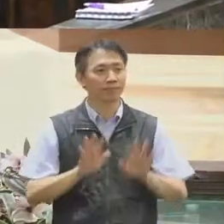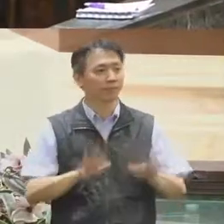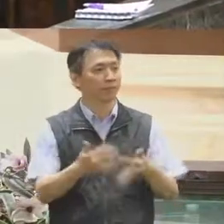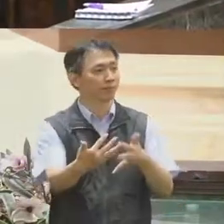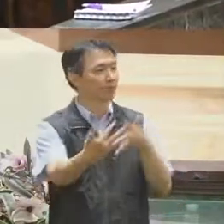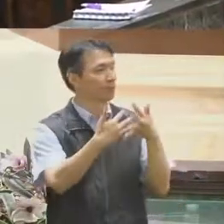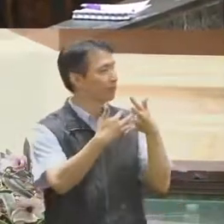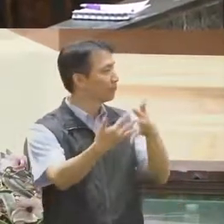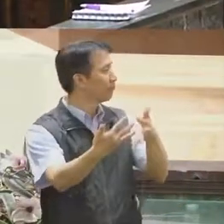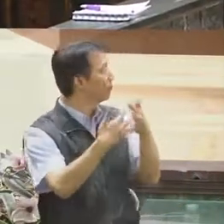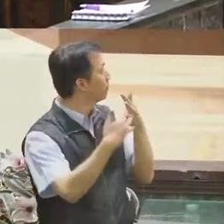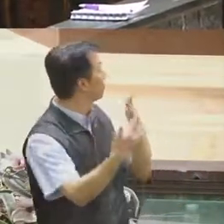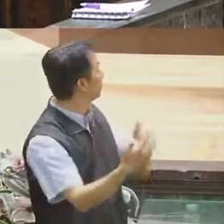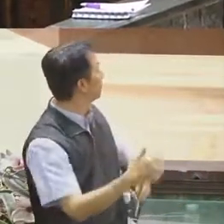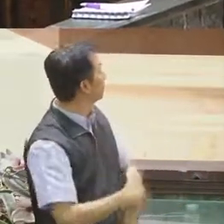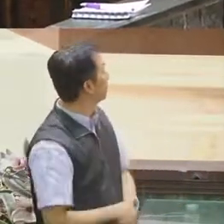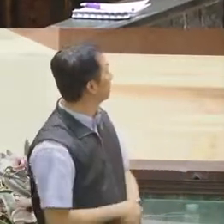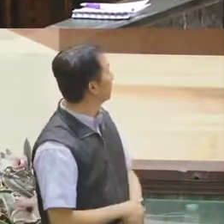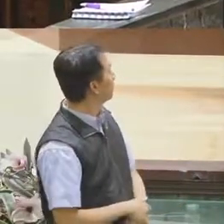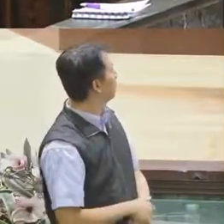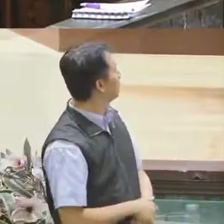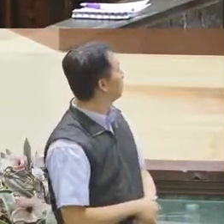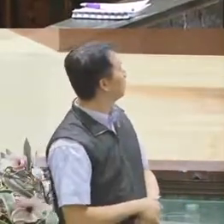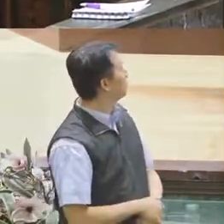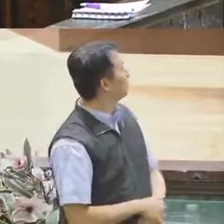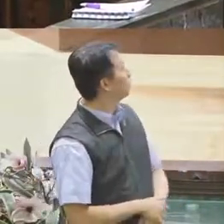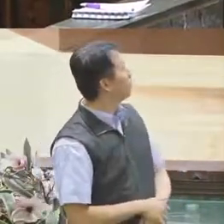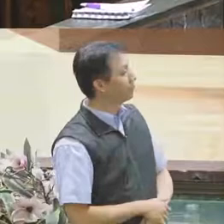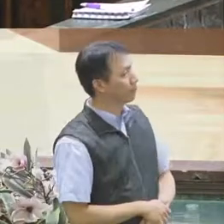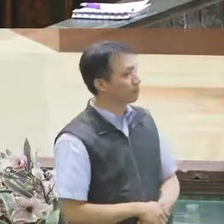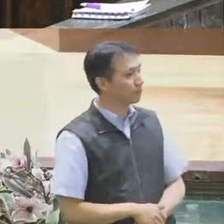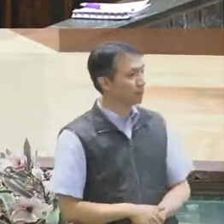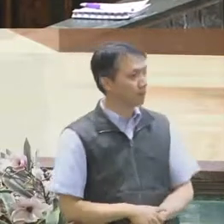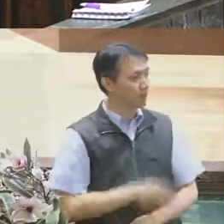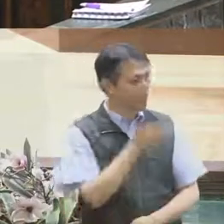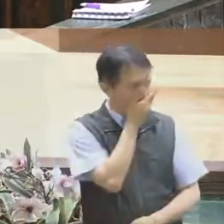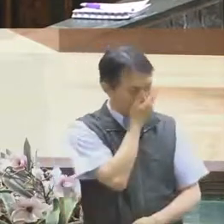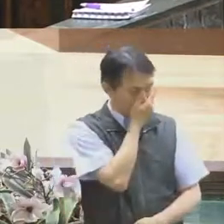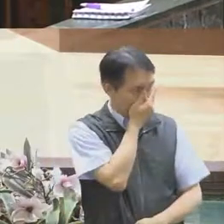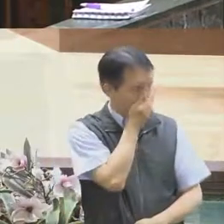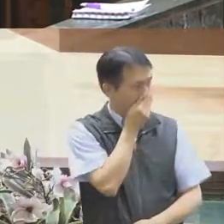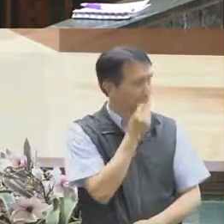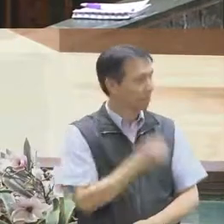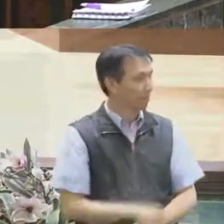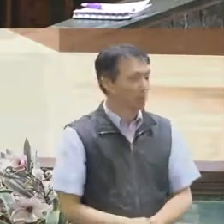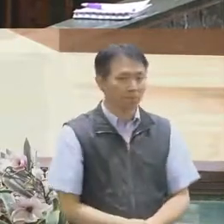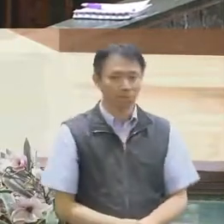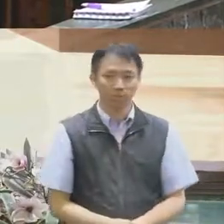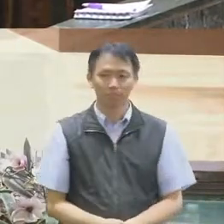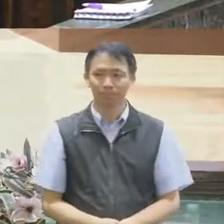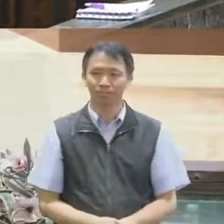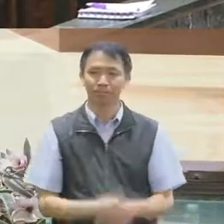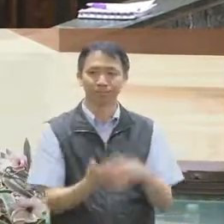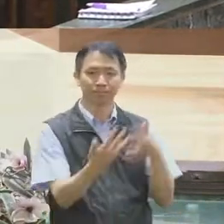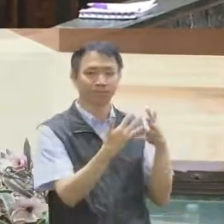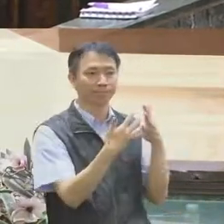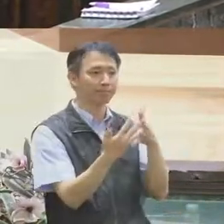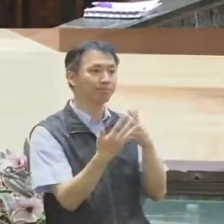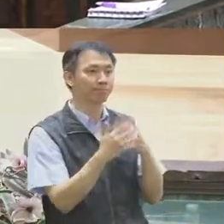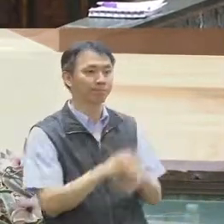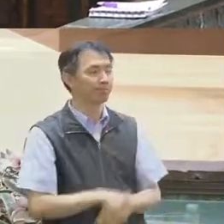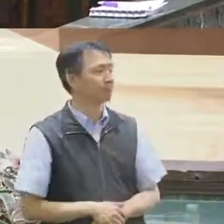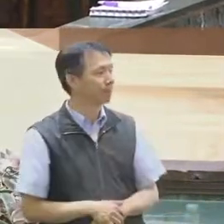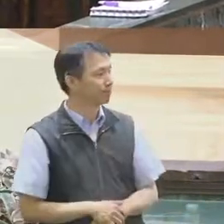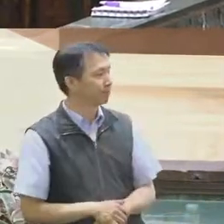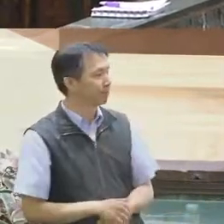时间，那个远房亲戚实验室的人要一起上来吗？对，那就是他的分享，我觉得就是